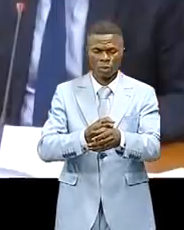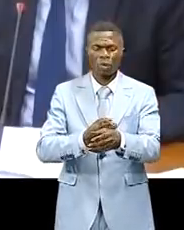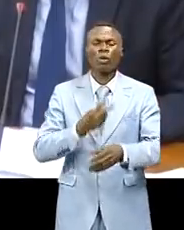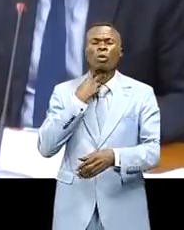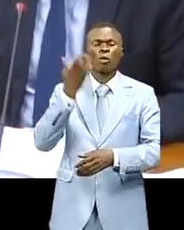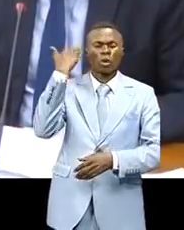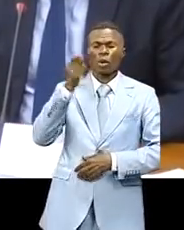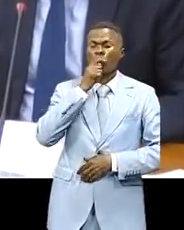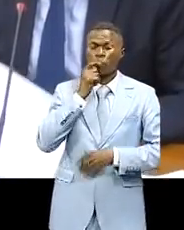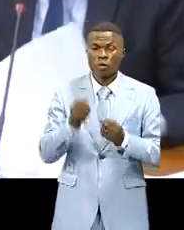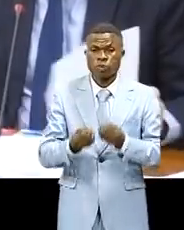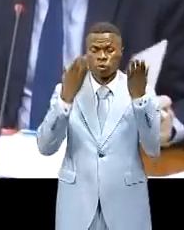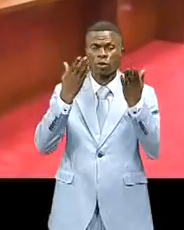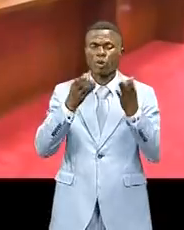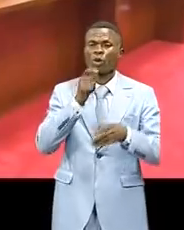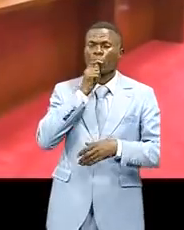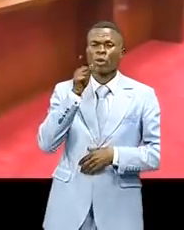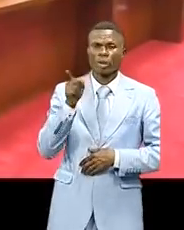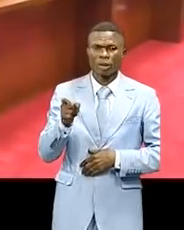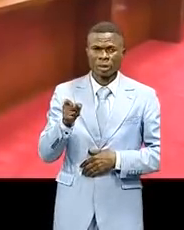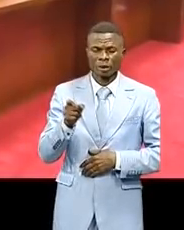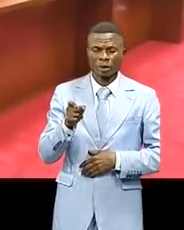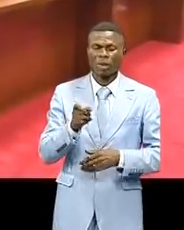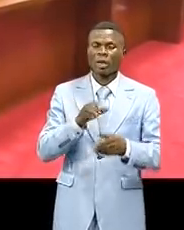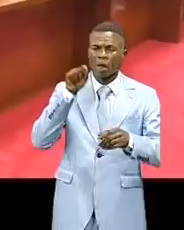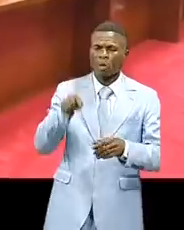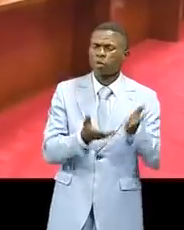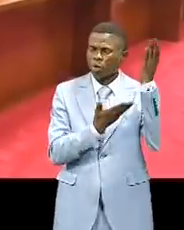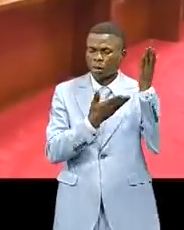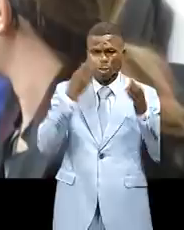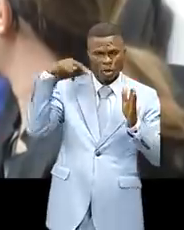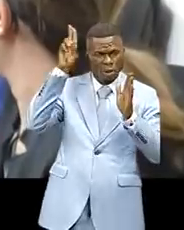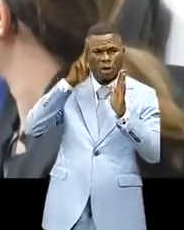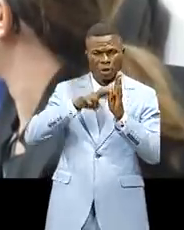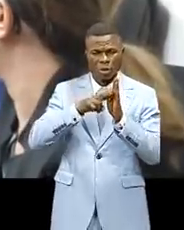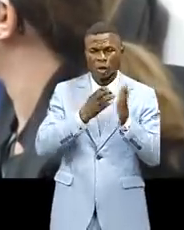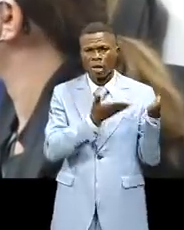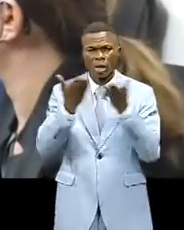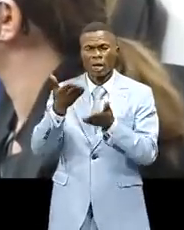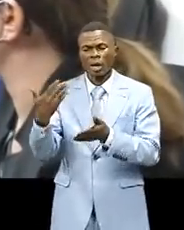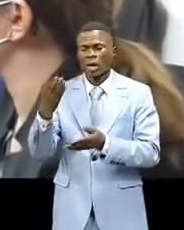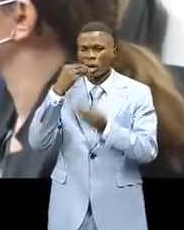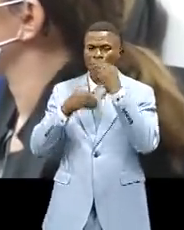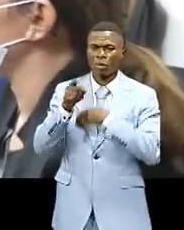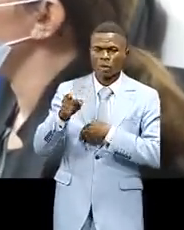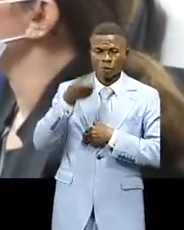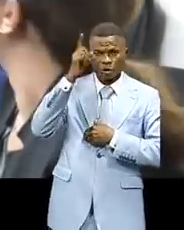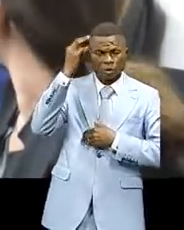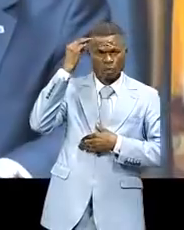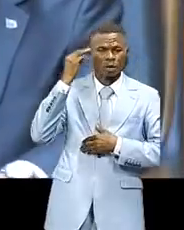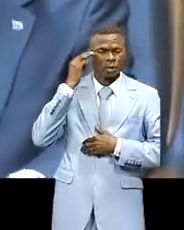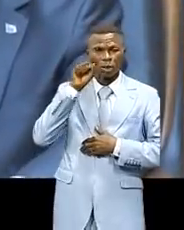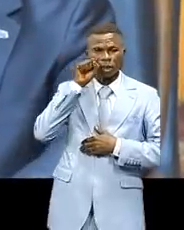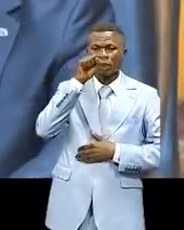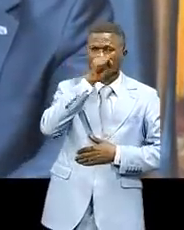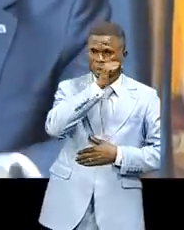suite à l'éruption d'ivoire connaît un boom une priorité pour le gouvernement pour l'acheminement de l'aide humanitaire les premiers ministres jean michel